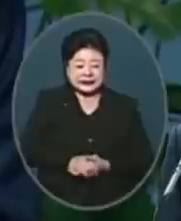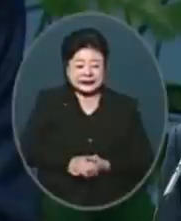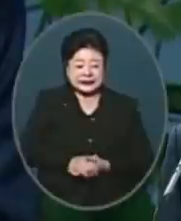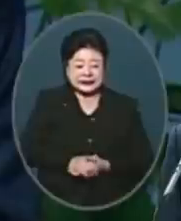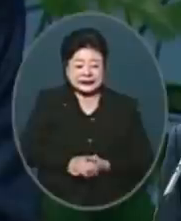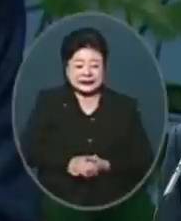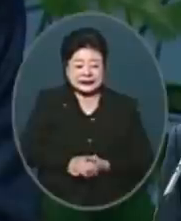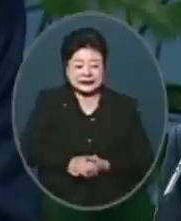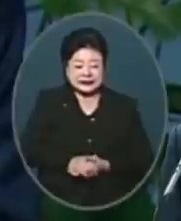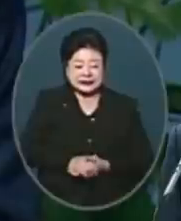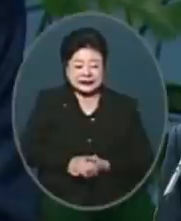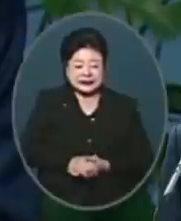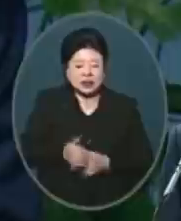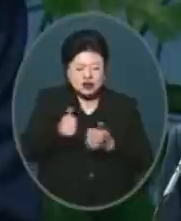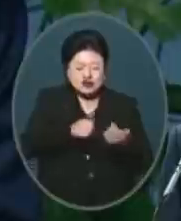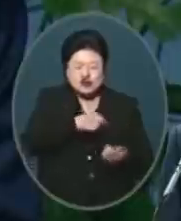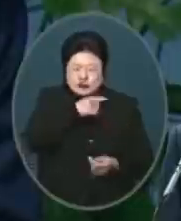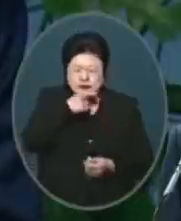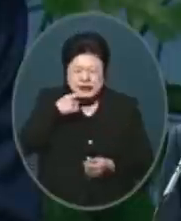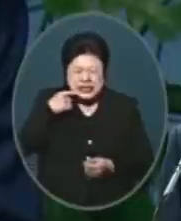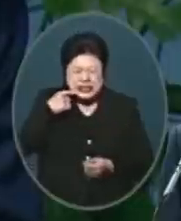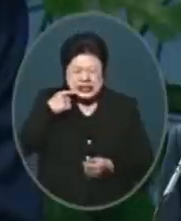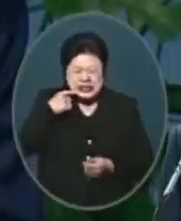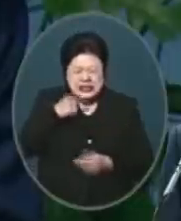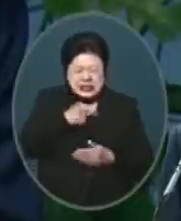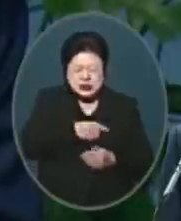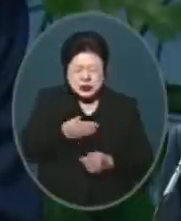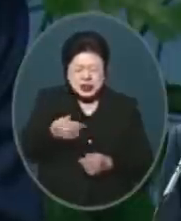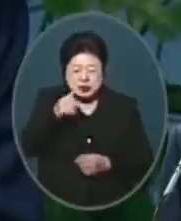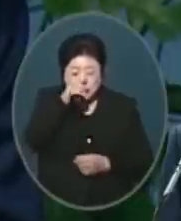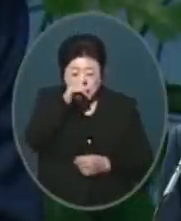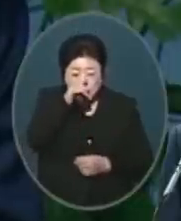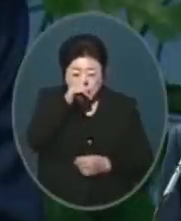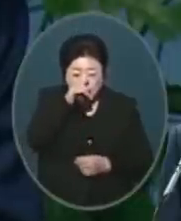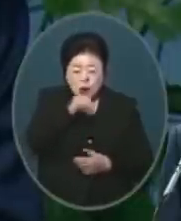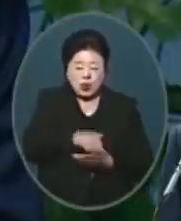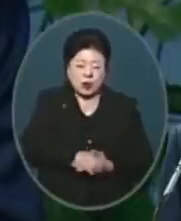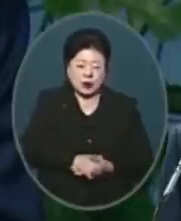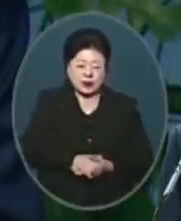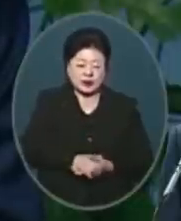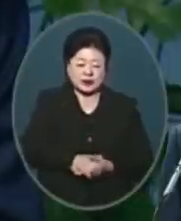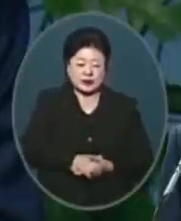전부 죽은 피가 그 자수는 대대로 흐르고 있어서